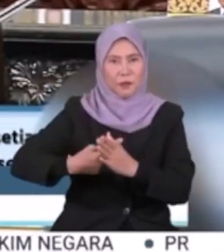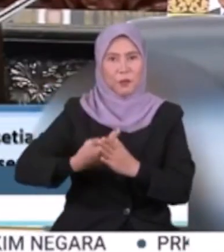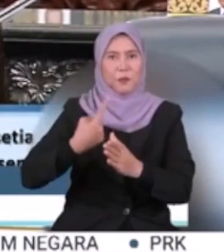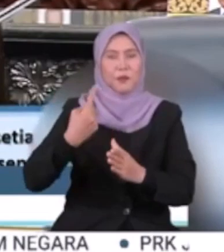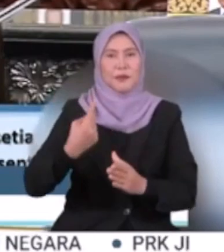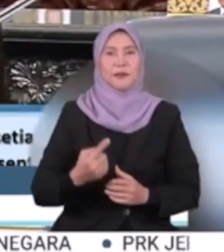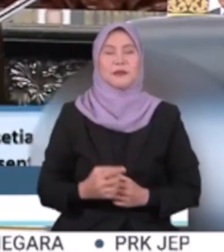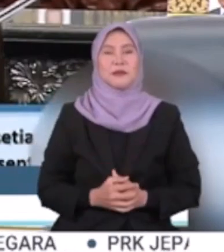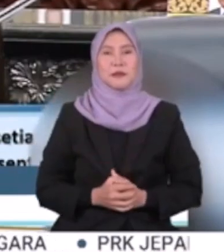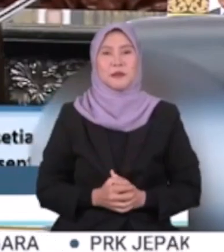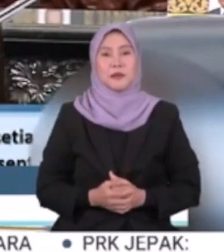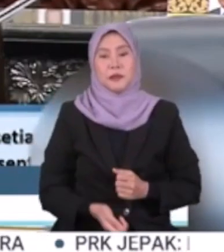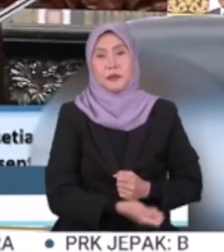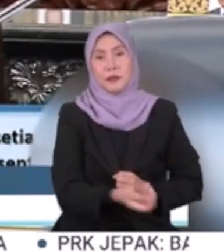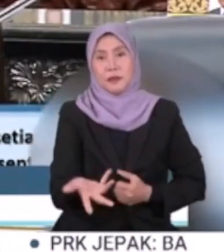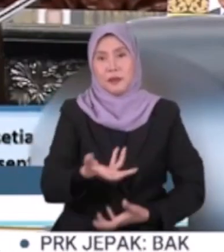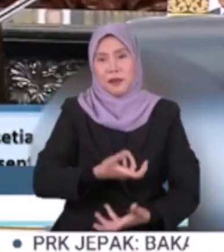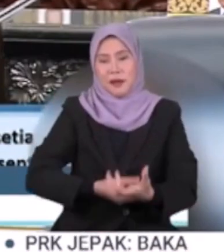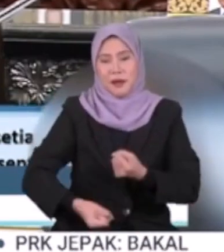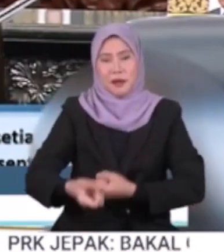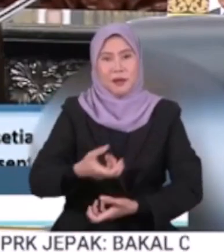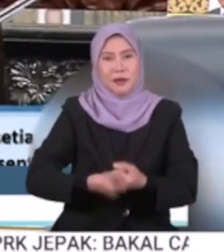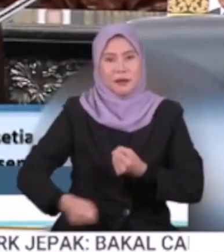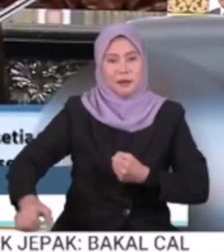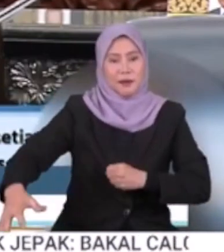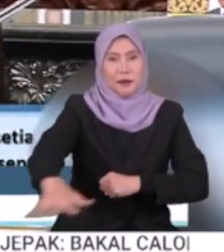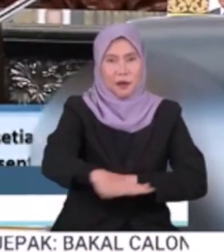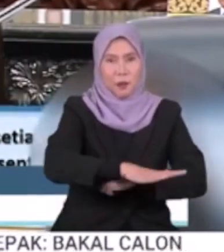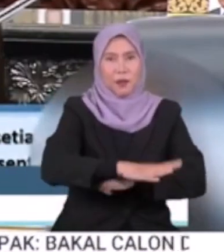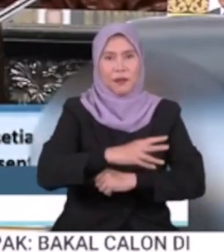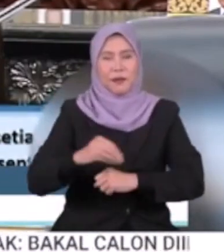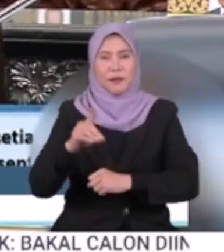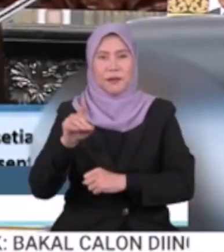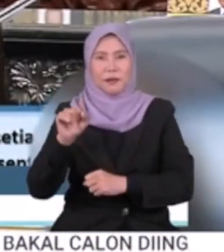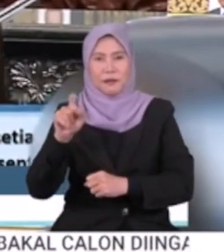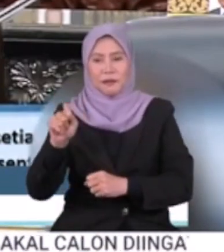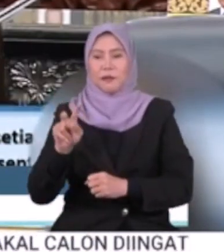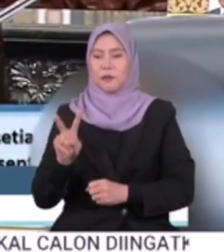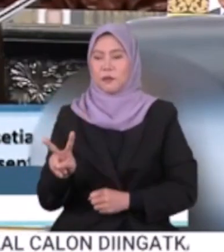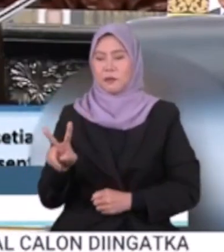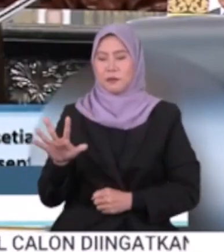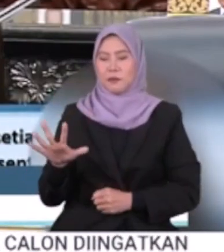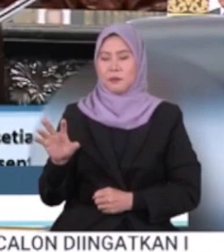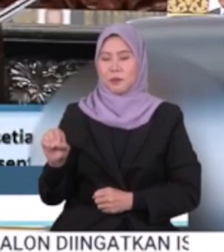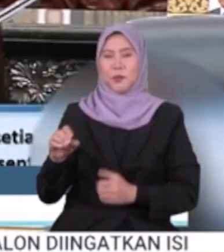sebulan bagi nelayan laut dan darat nelayan darat R50